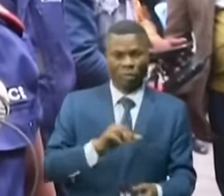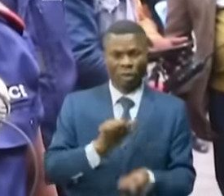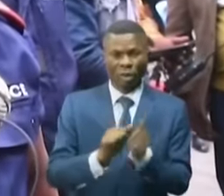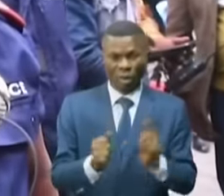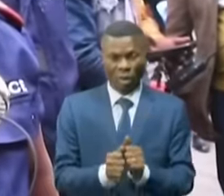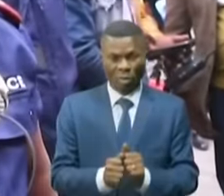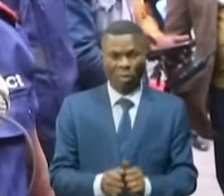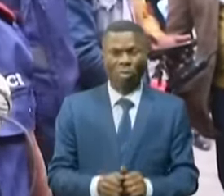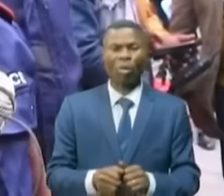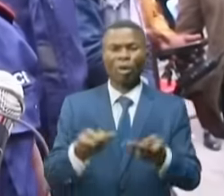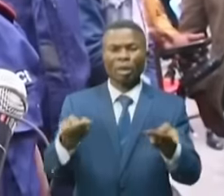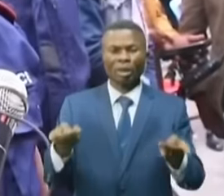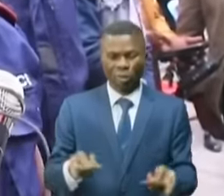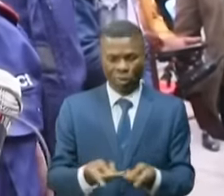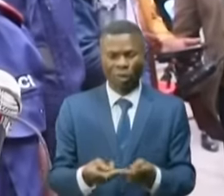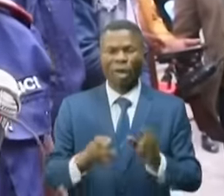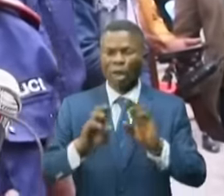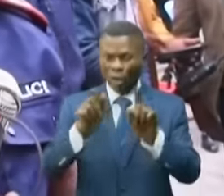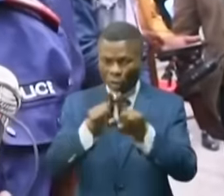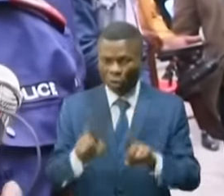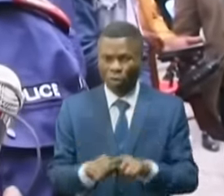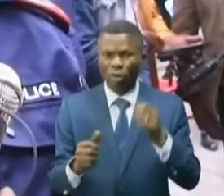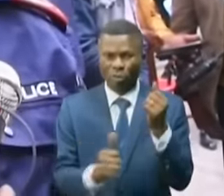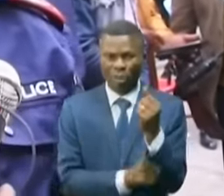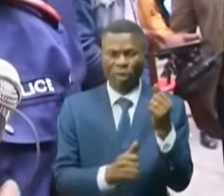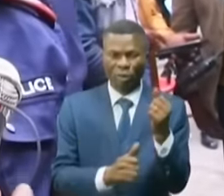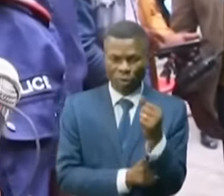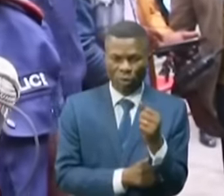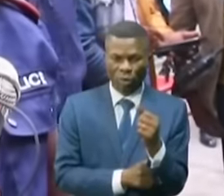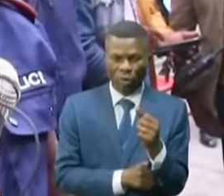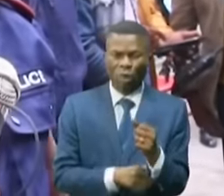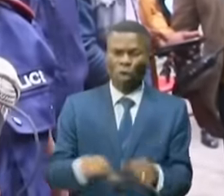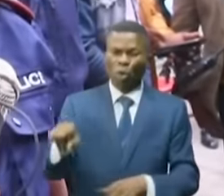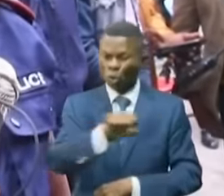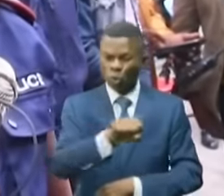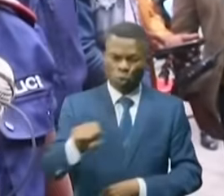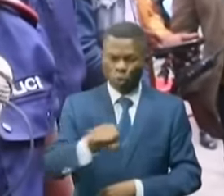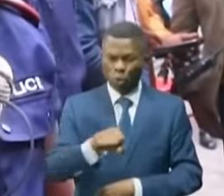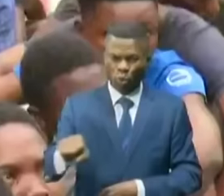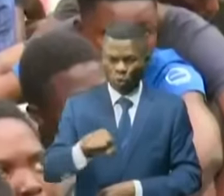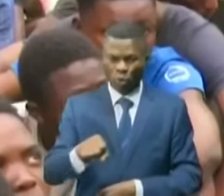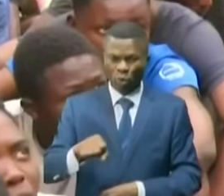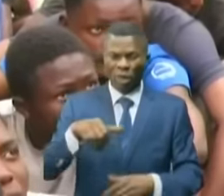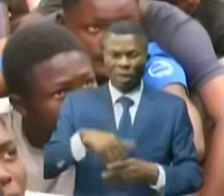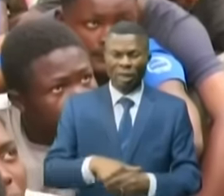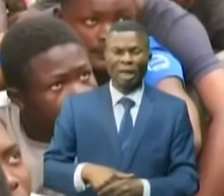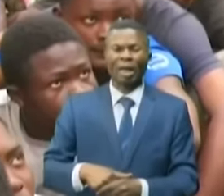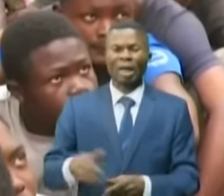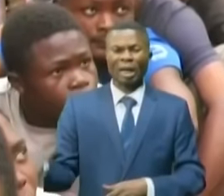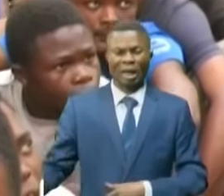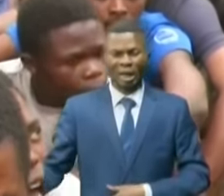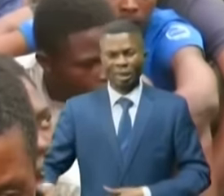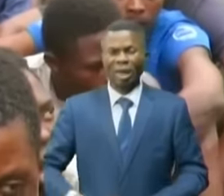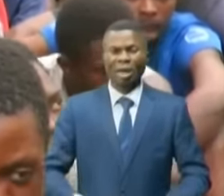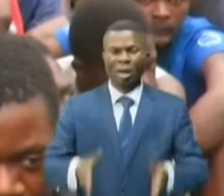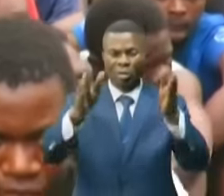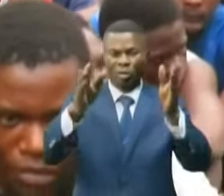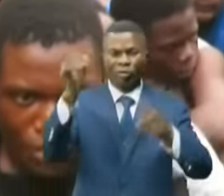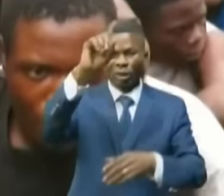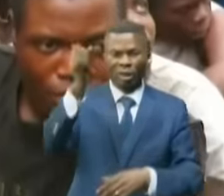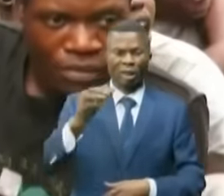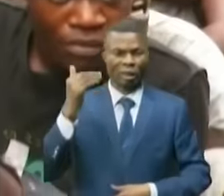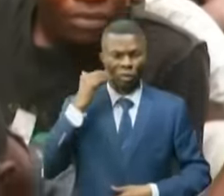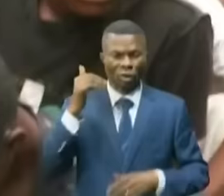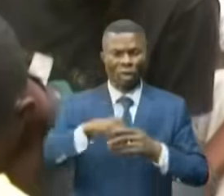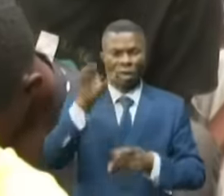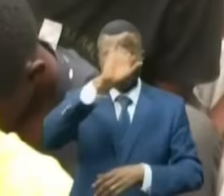voie publique, les personnes qui roulent et font les taxis au boulevard et ou dans la